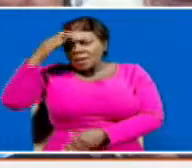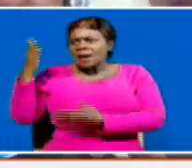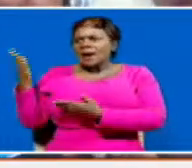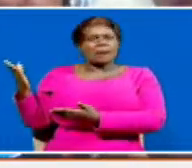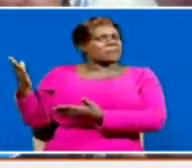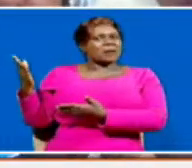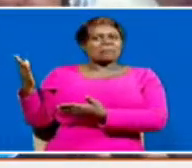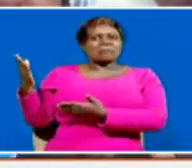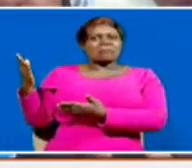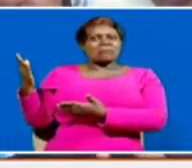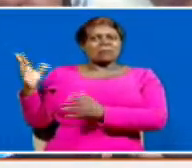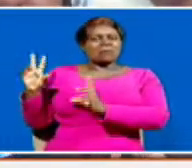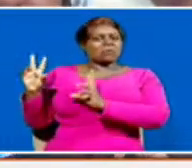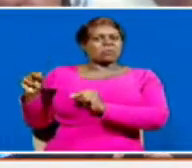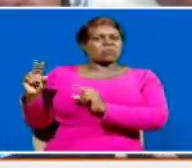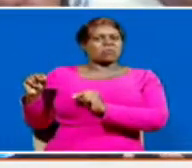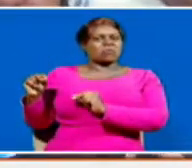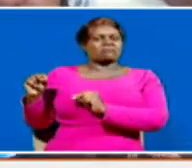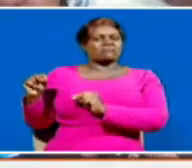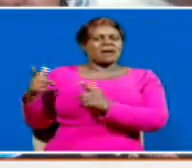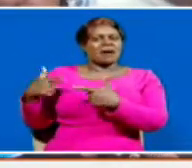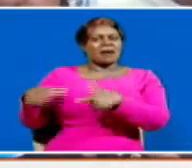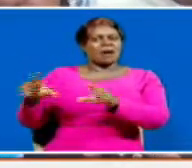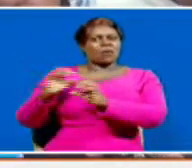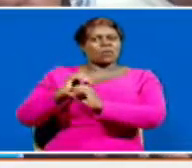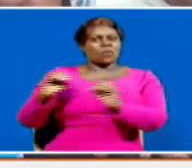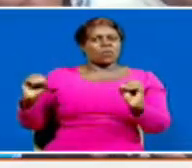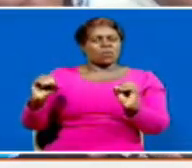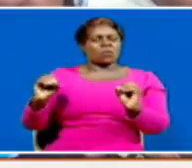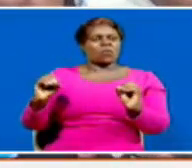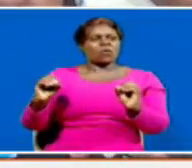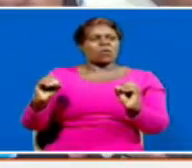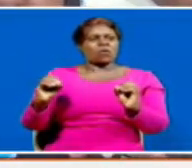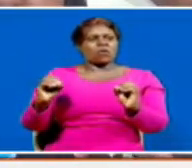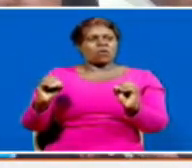bado unakatazwa katika bustani hii. Kwa hivyo tuangalie tusije tukaingia katika